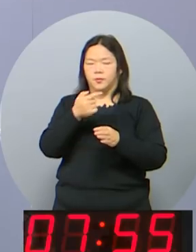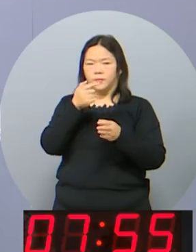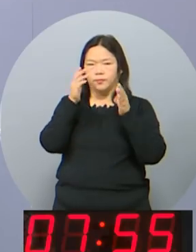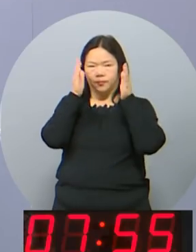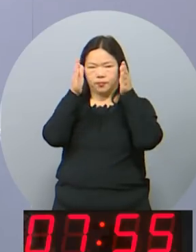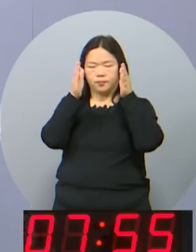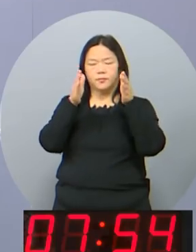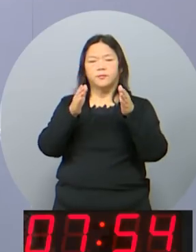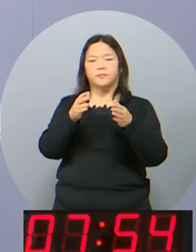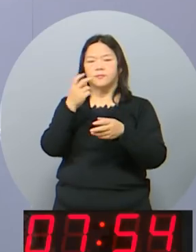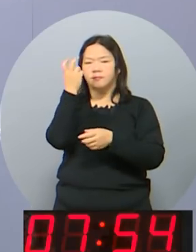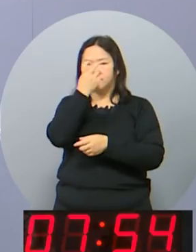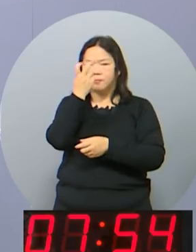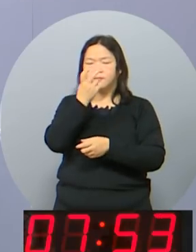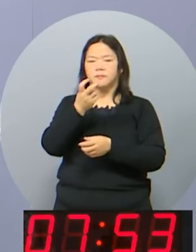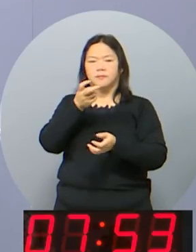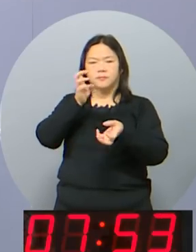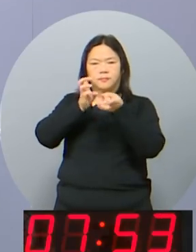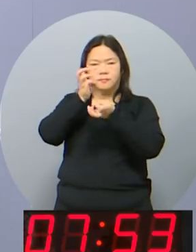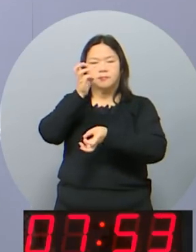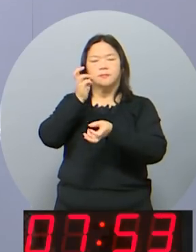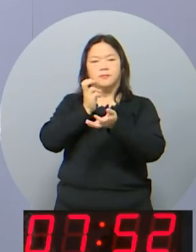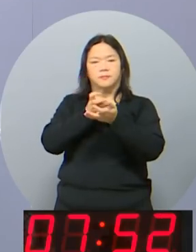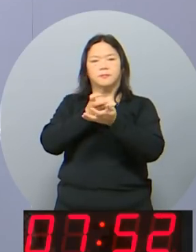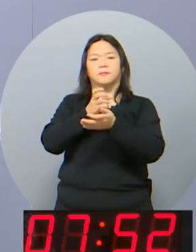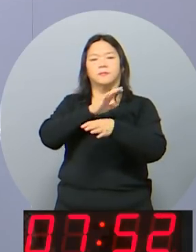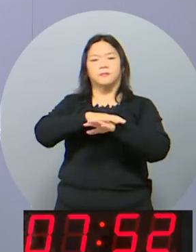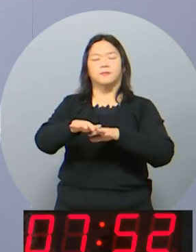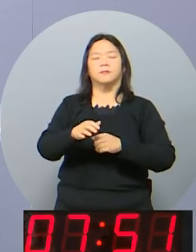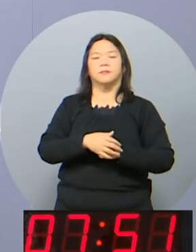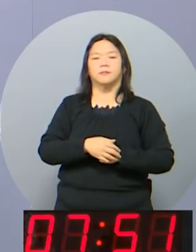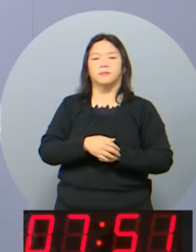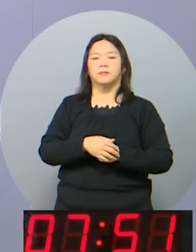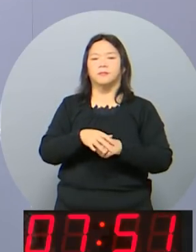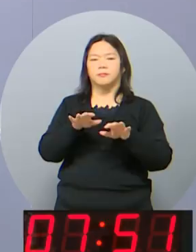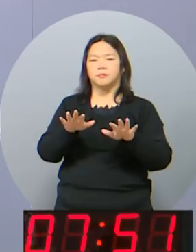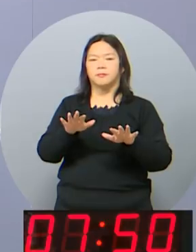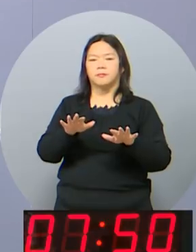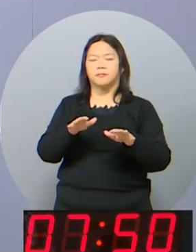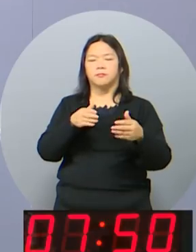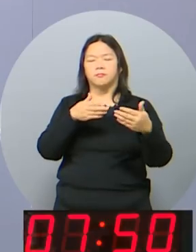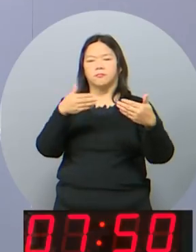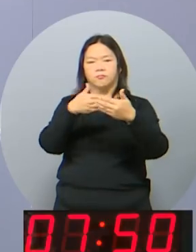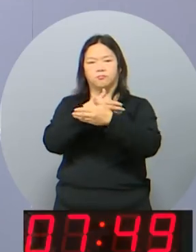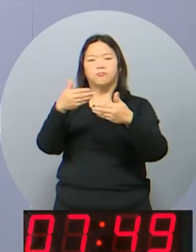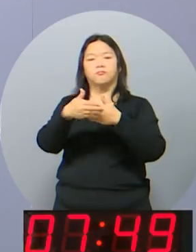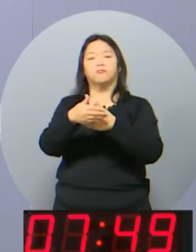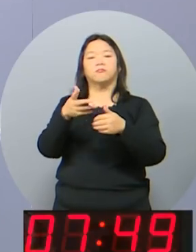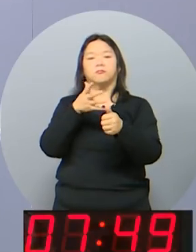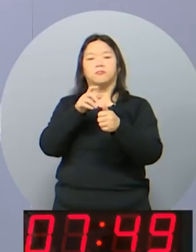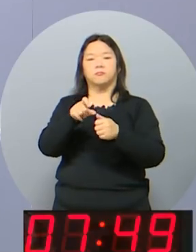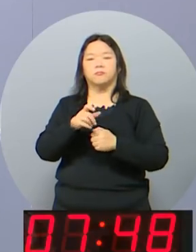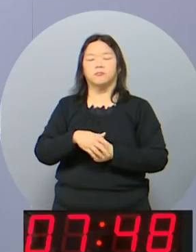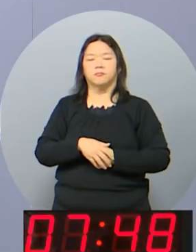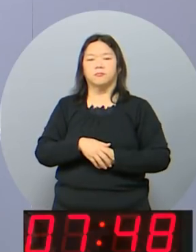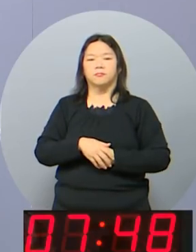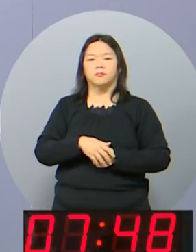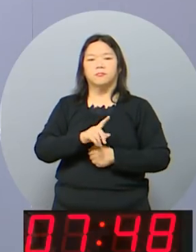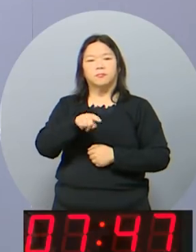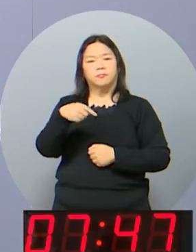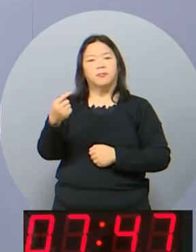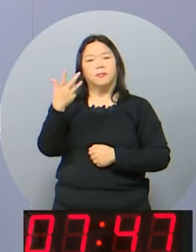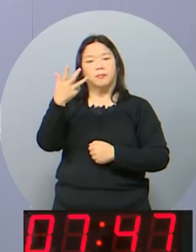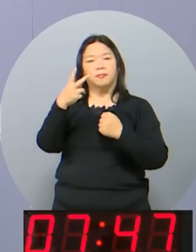来监督我们的所有目前的一些交通。再过来。巴